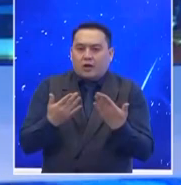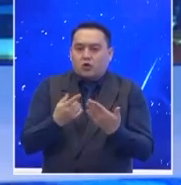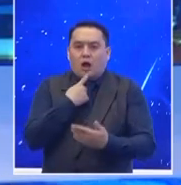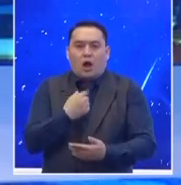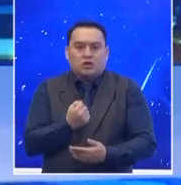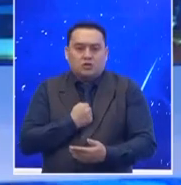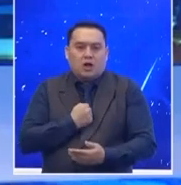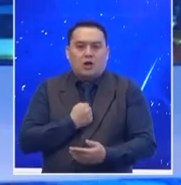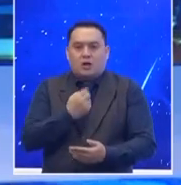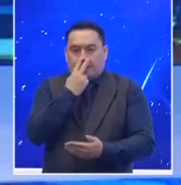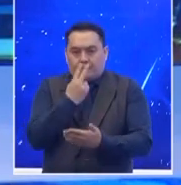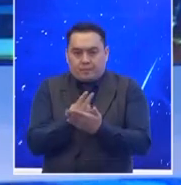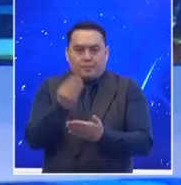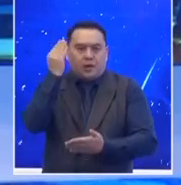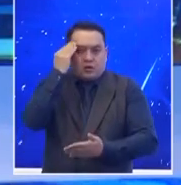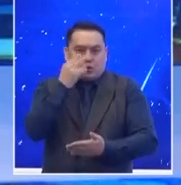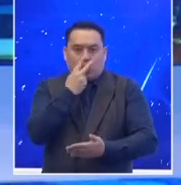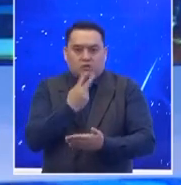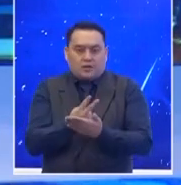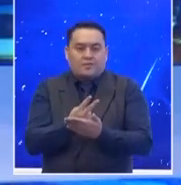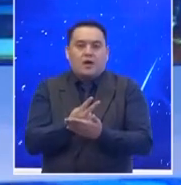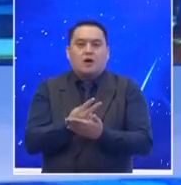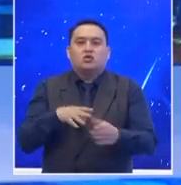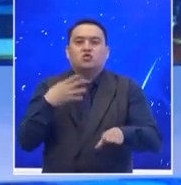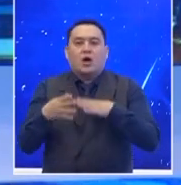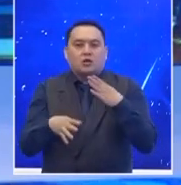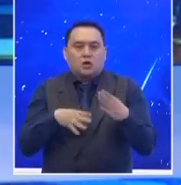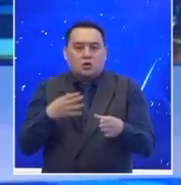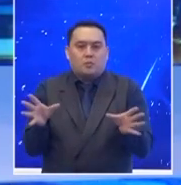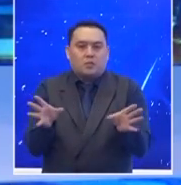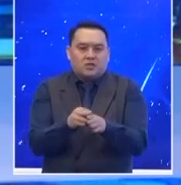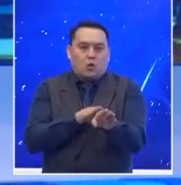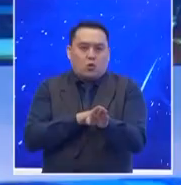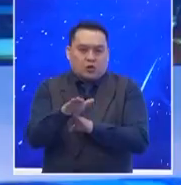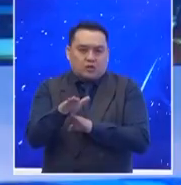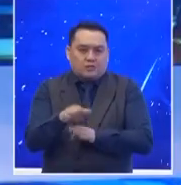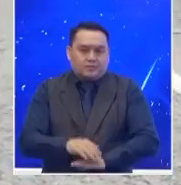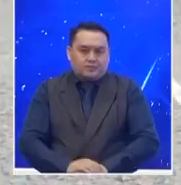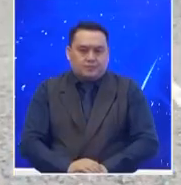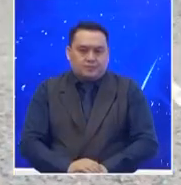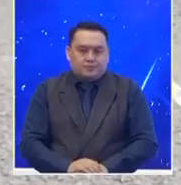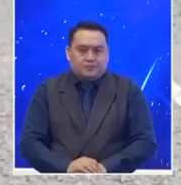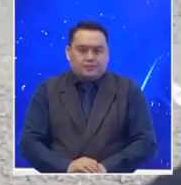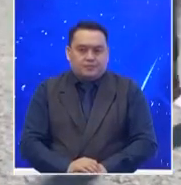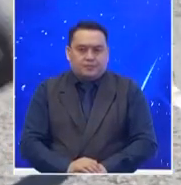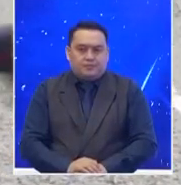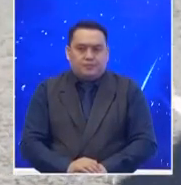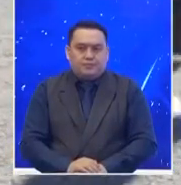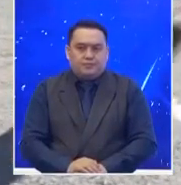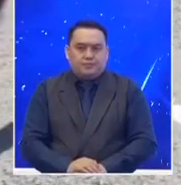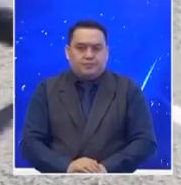әскери тактикаларды көрсетті. Кадет сыныбының оқушылары әскери жаттығуларды бірге орындады. Облыс